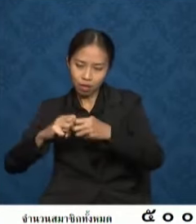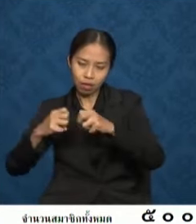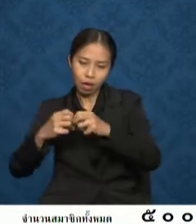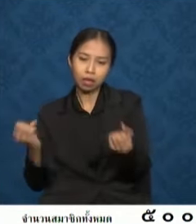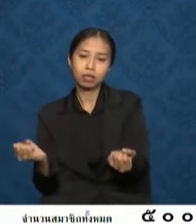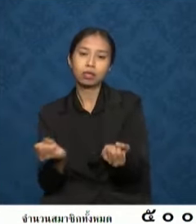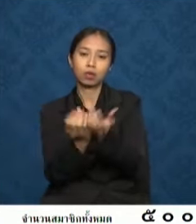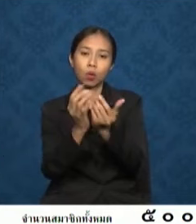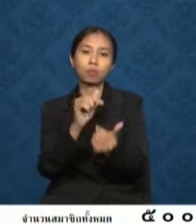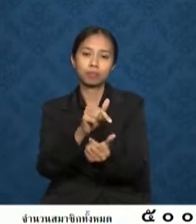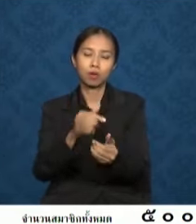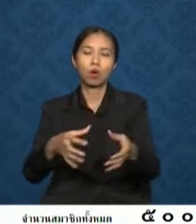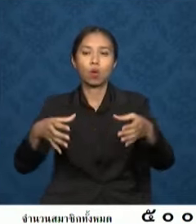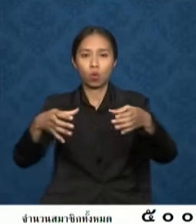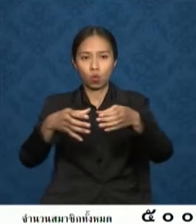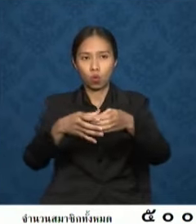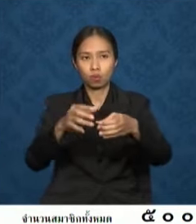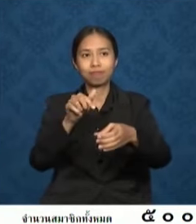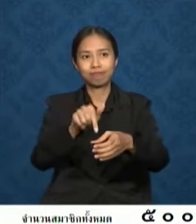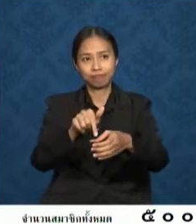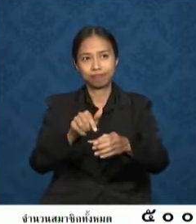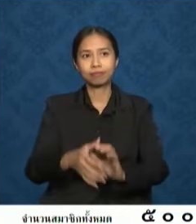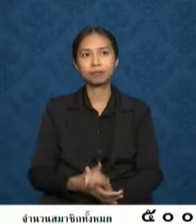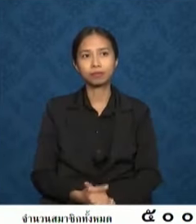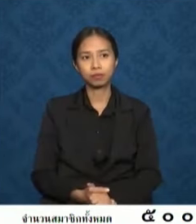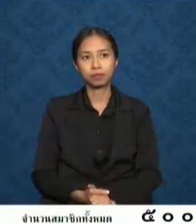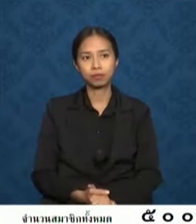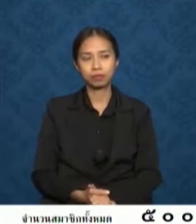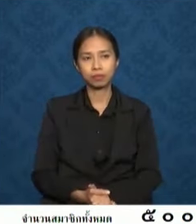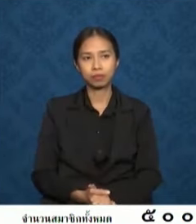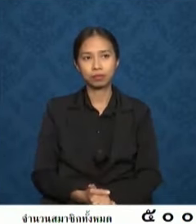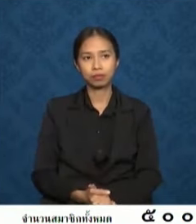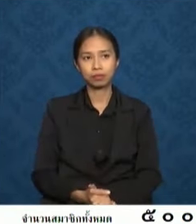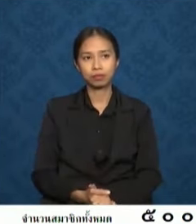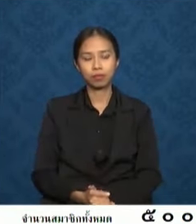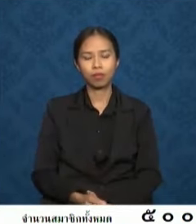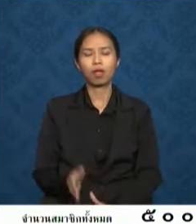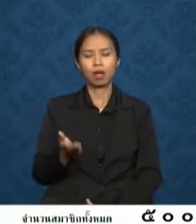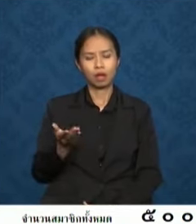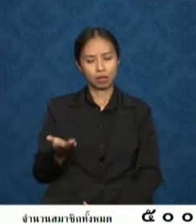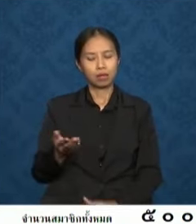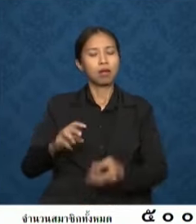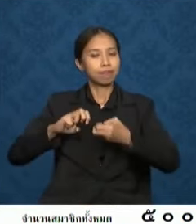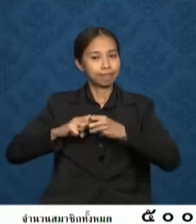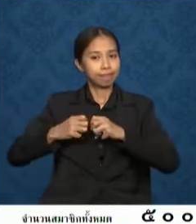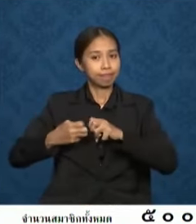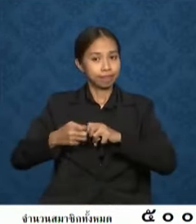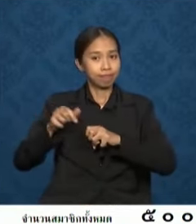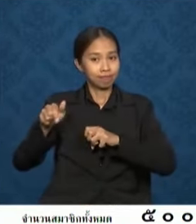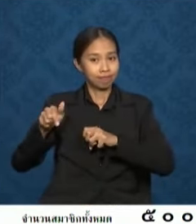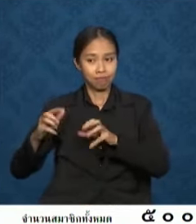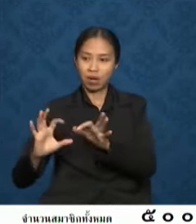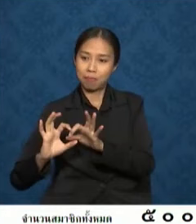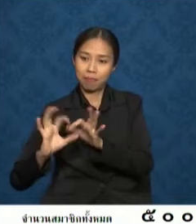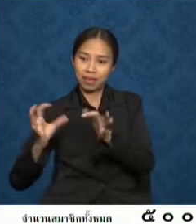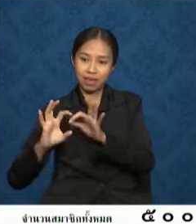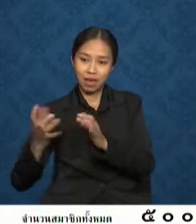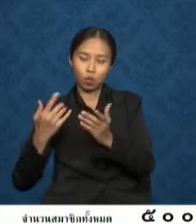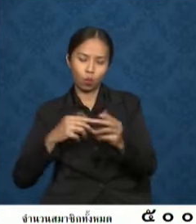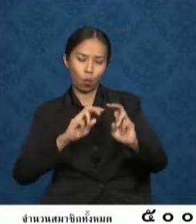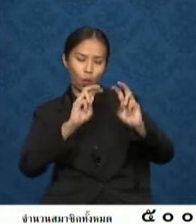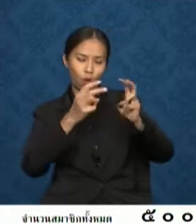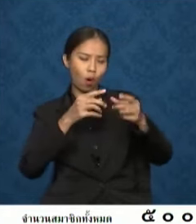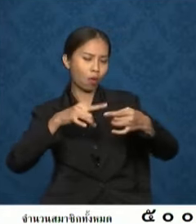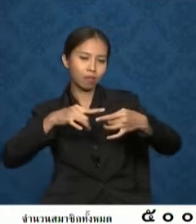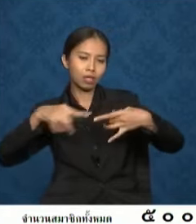ไปประท้วงกับสิ่งที่กระทำเนี่ยนะครับมันเป็นปัญหานะครับนอกเหนือจากประเด็นยติ